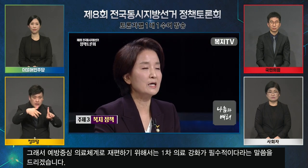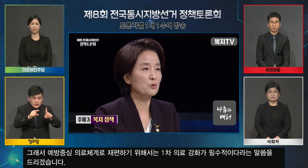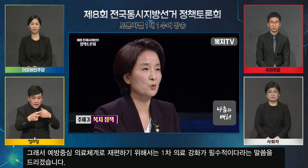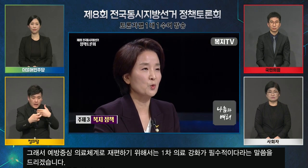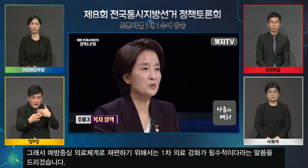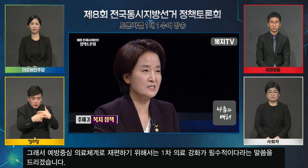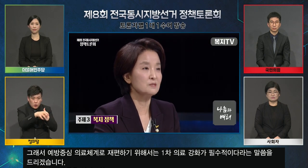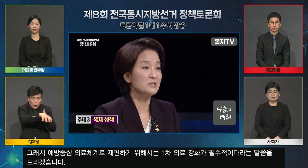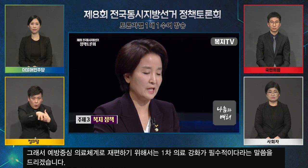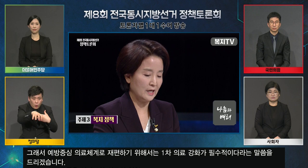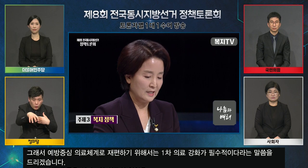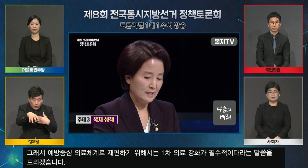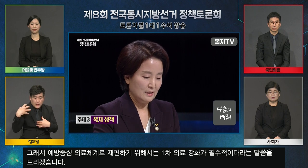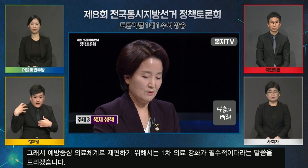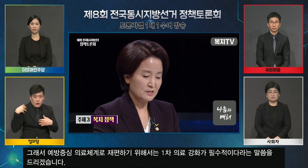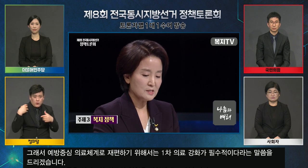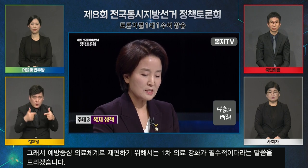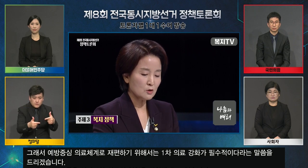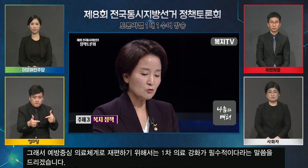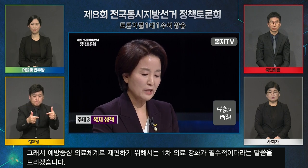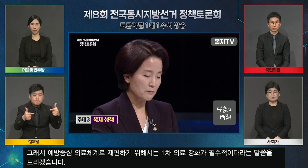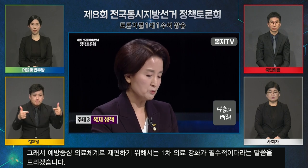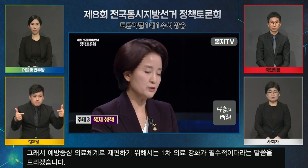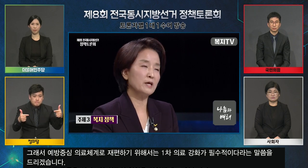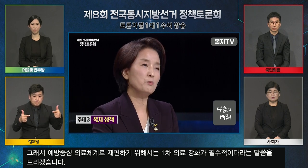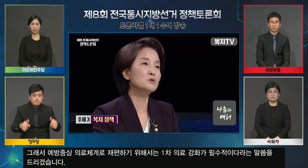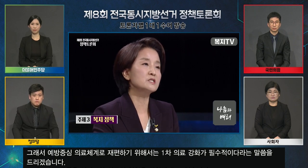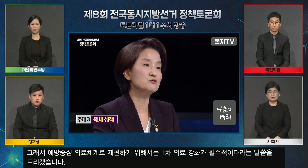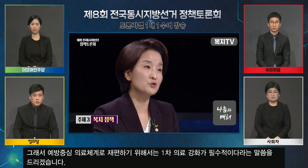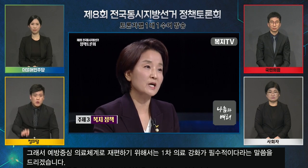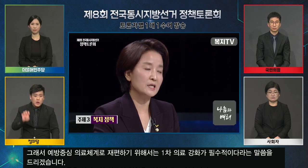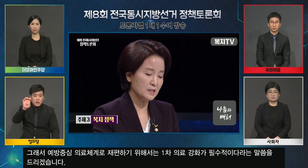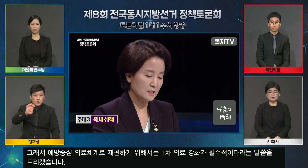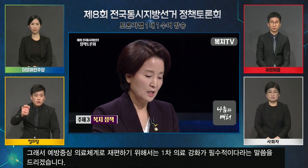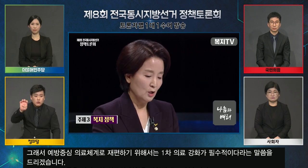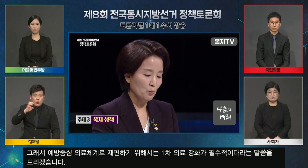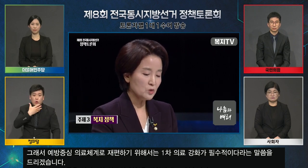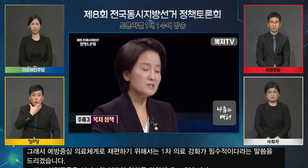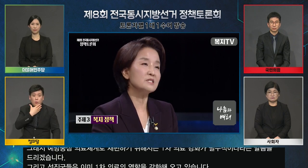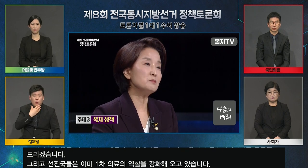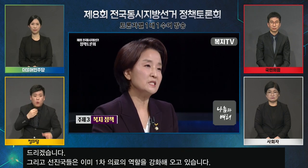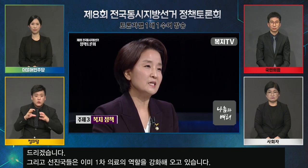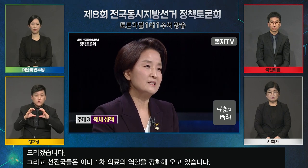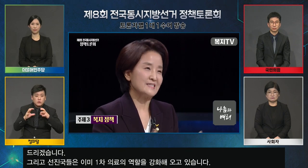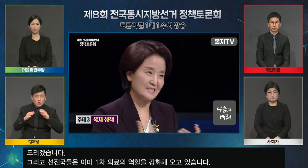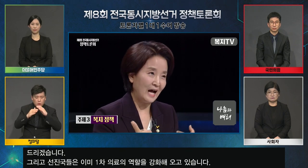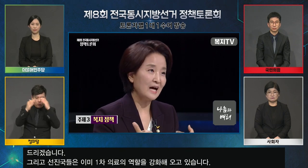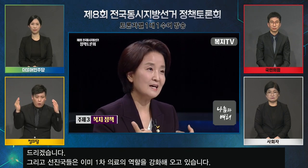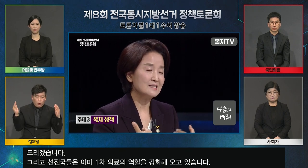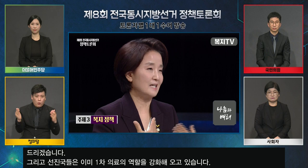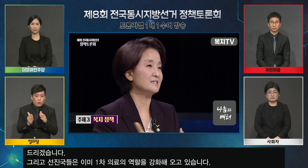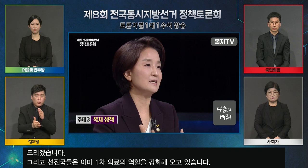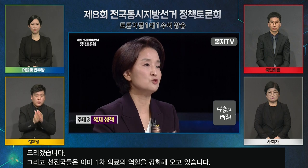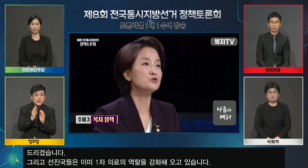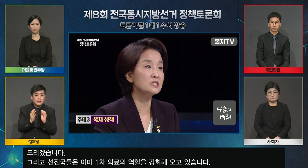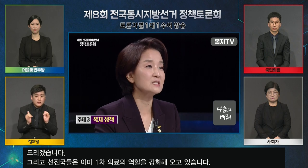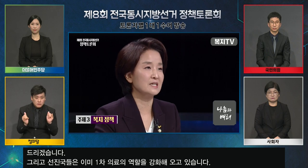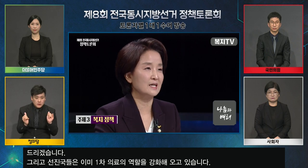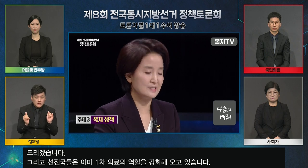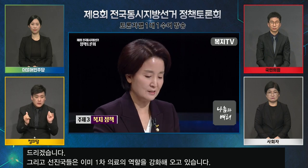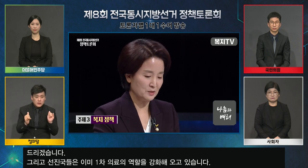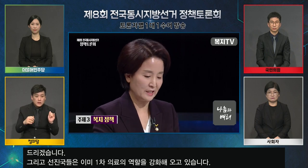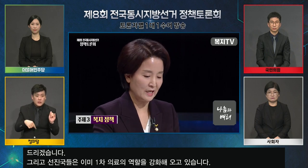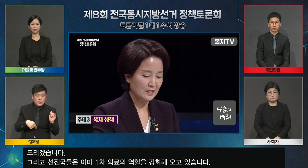강화해 오고 있습니다. 실제 서구 대부분의 복지 국가에는 모든 시민이 다 자신의